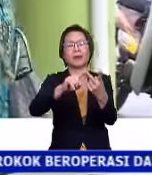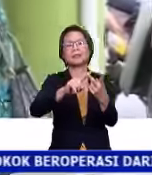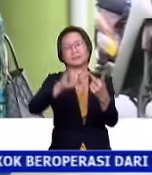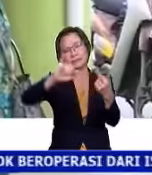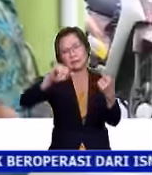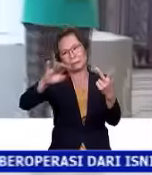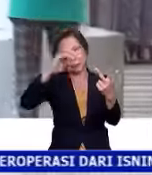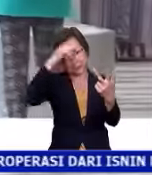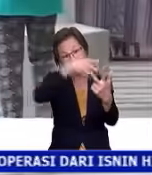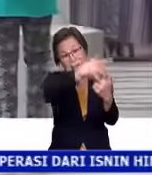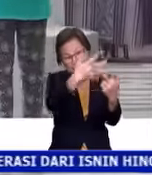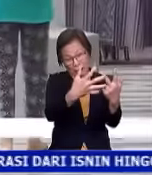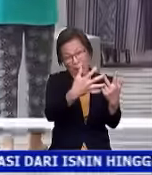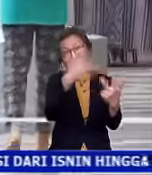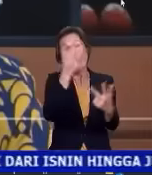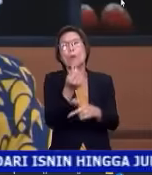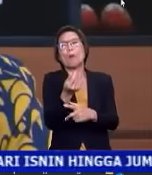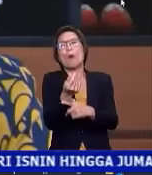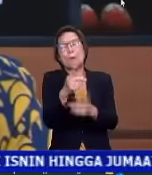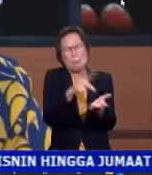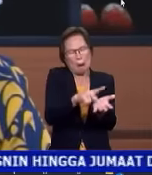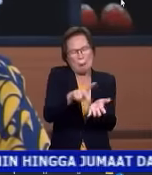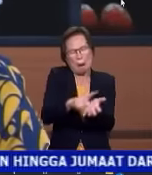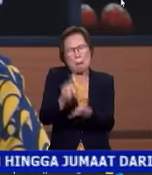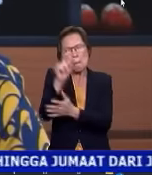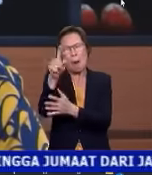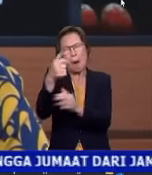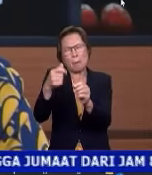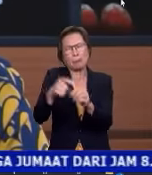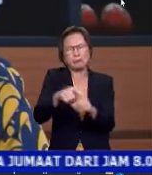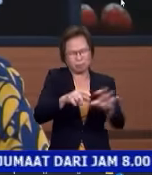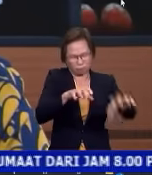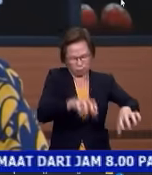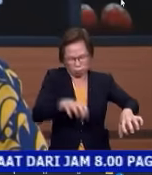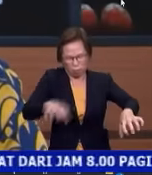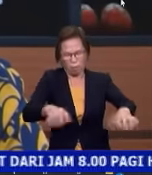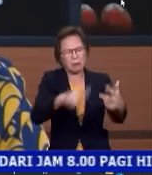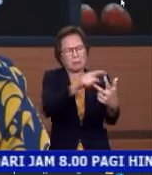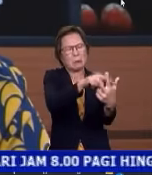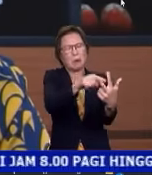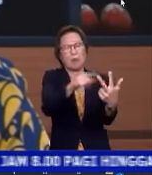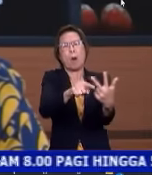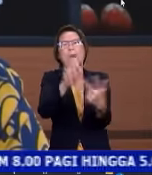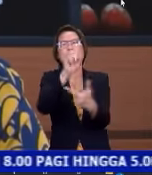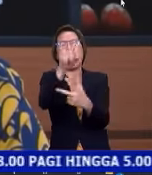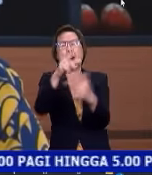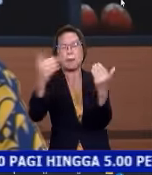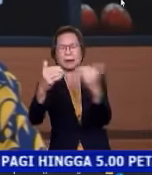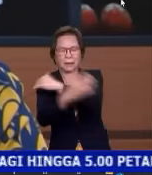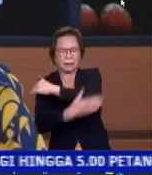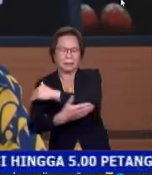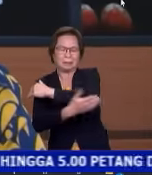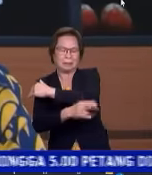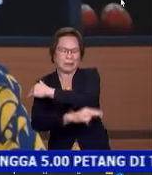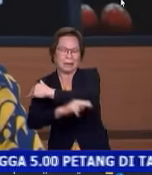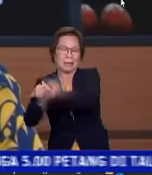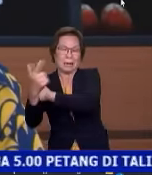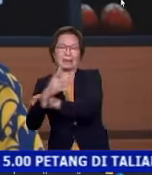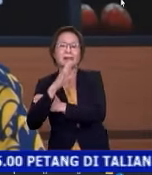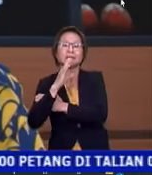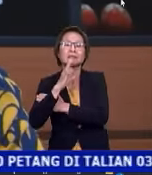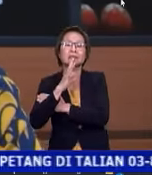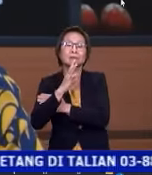Bahru. Ini memandangkan kos sara hidup lebih tinggi di kawasan-kawasan itu berbanding di negeri-negeri lain. Beliau berkata demikian